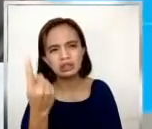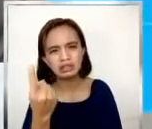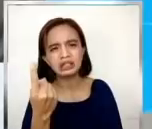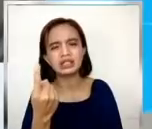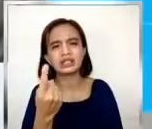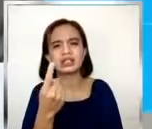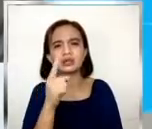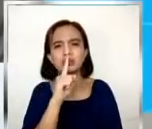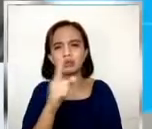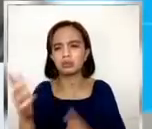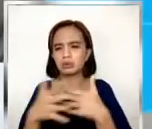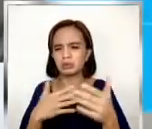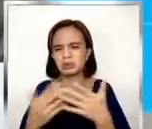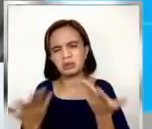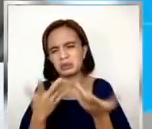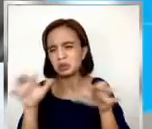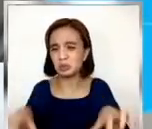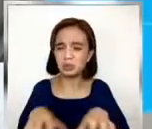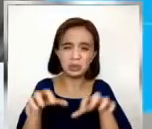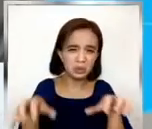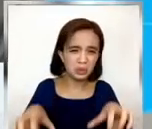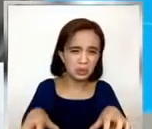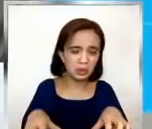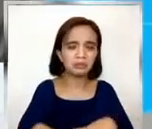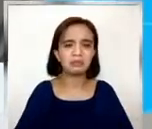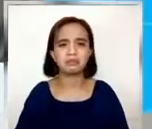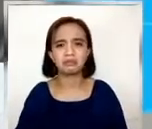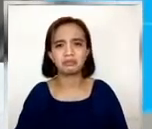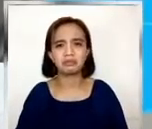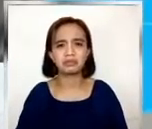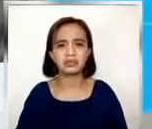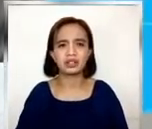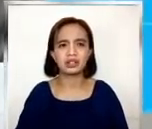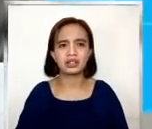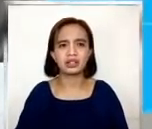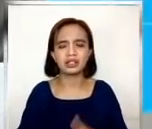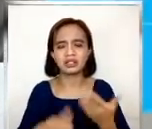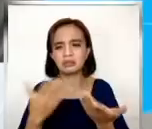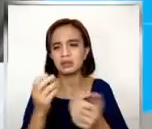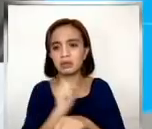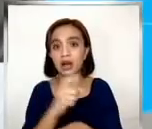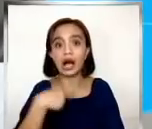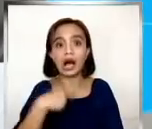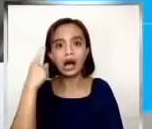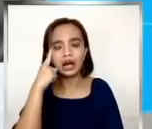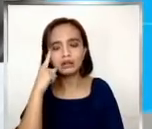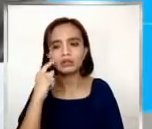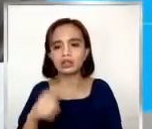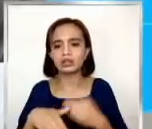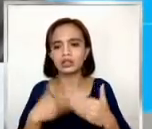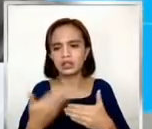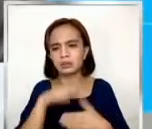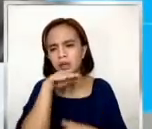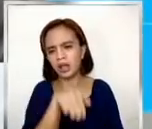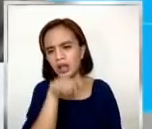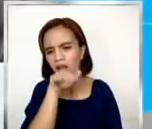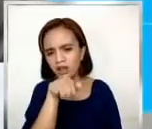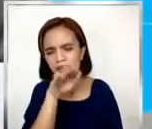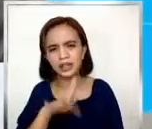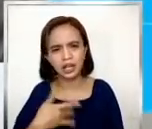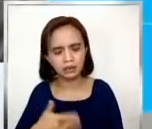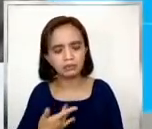ginagawa siguro. Sa pag-workout, sa trabaho, akala ko nagsunod-sunod lang napagod ako. Pero